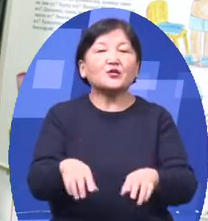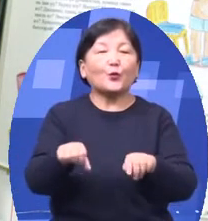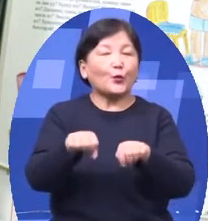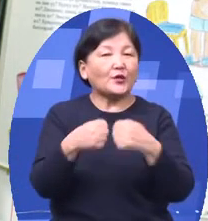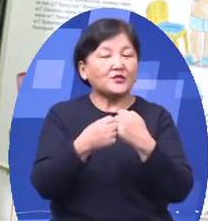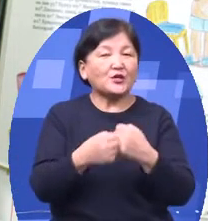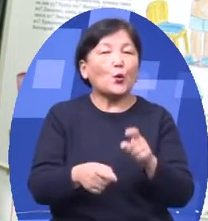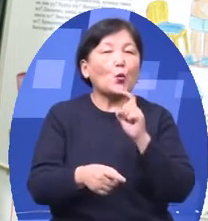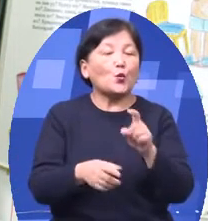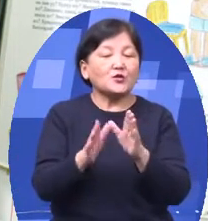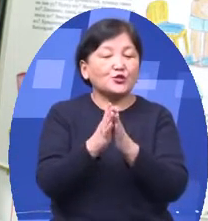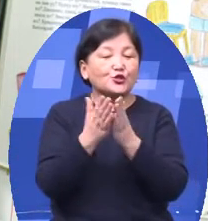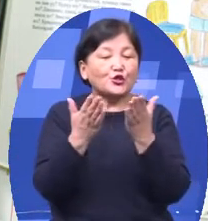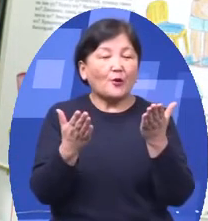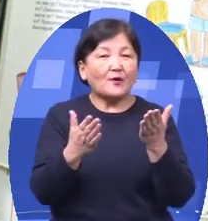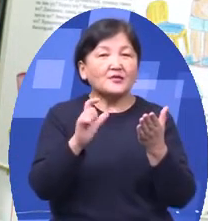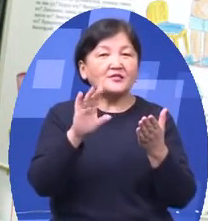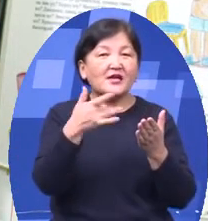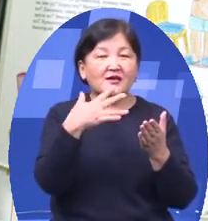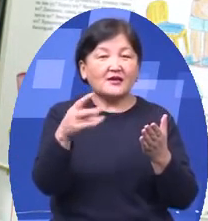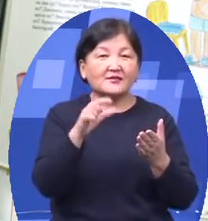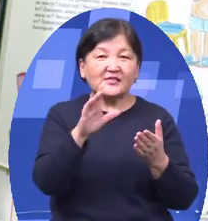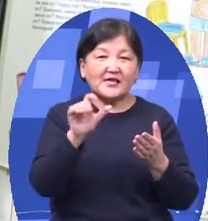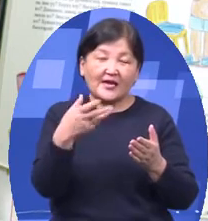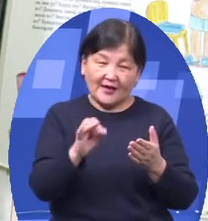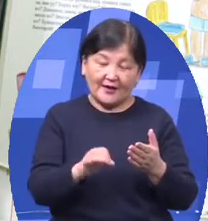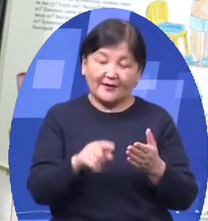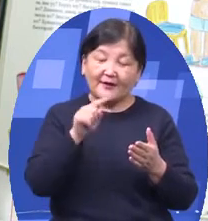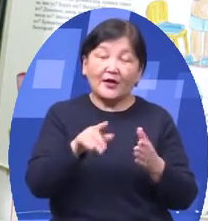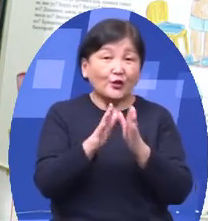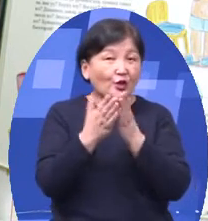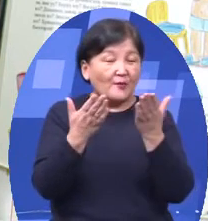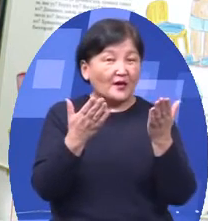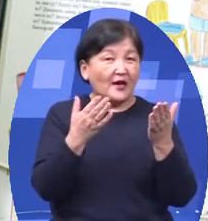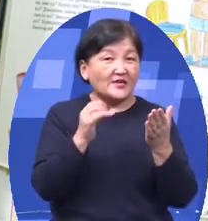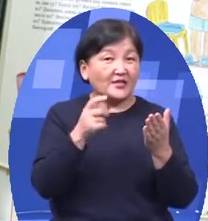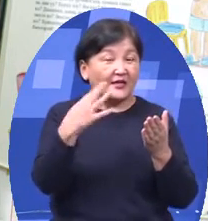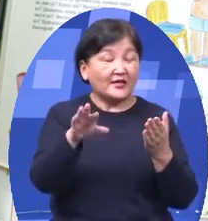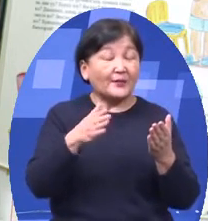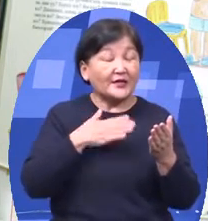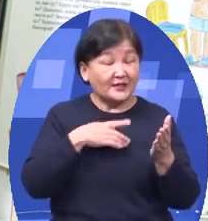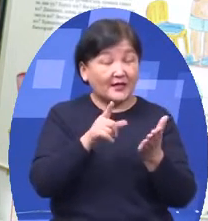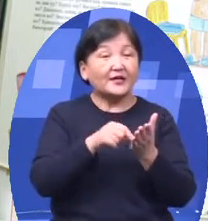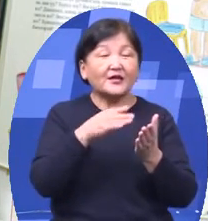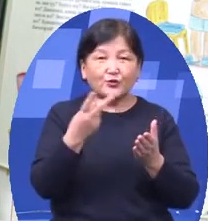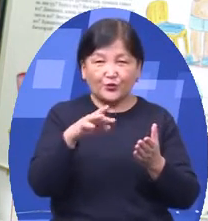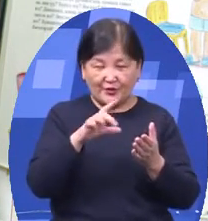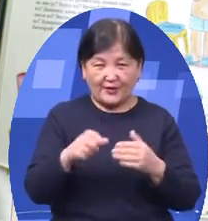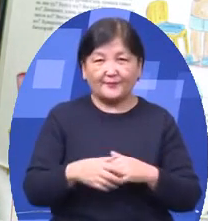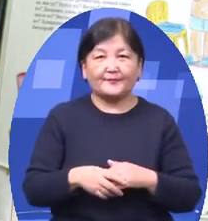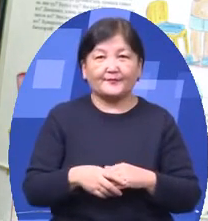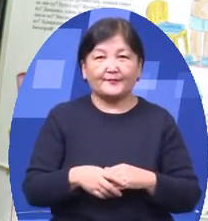байгаа урагдсан, хуучирсан номыг олоод сэргээн засварлаарай. Дараа нь тэр номыг ашиглахад бидэн тустай шүү